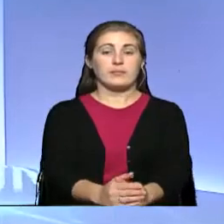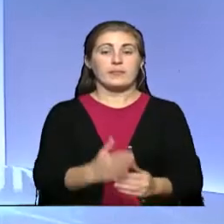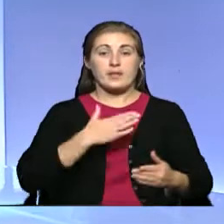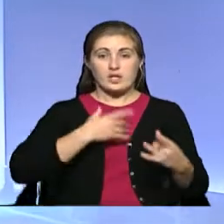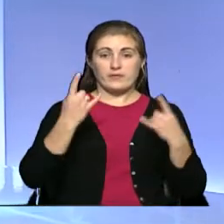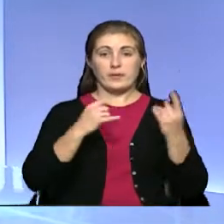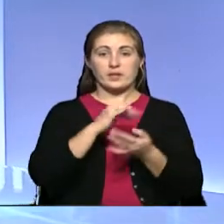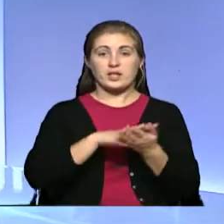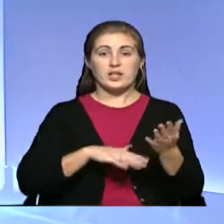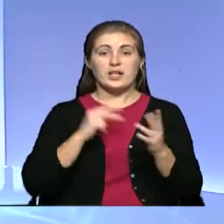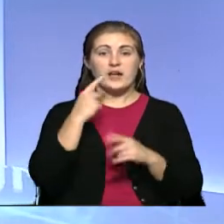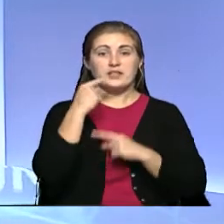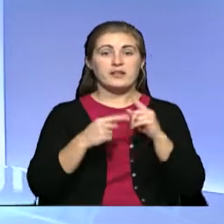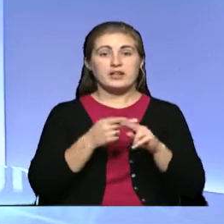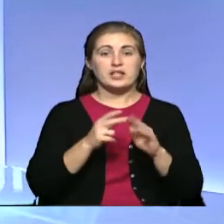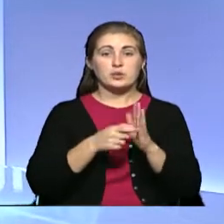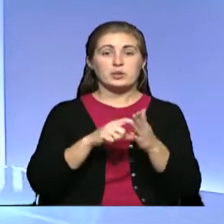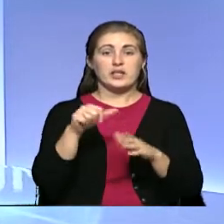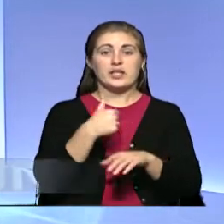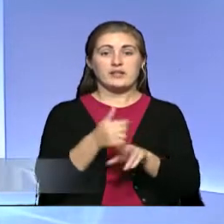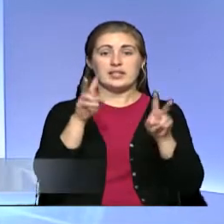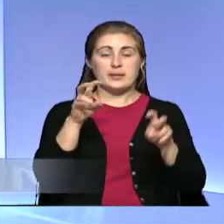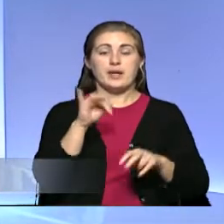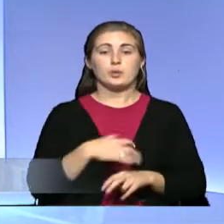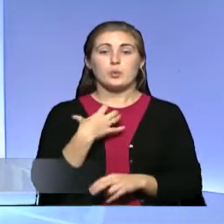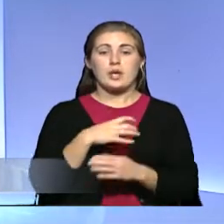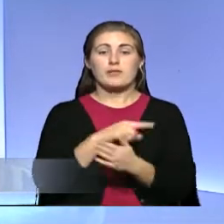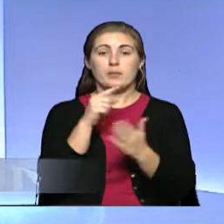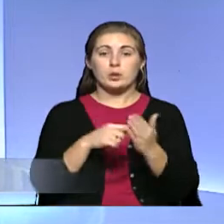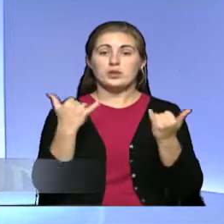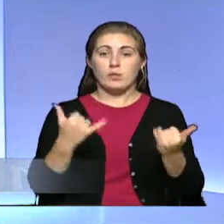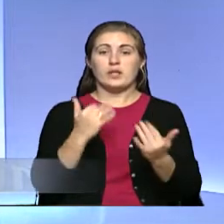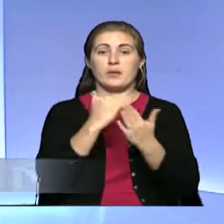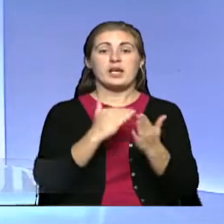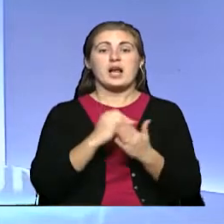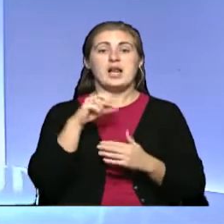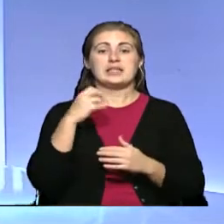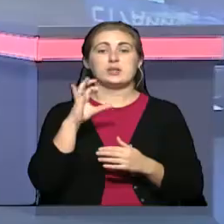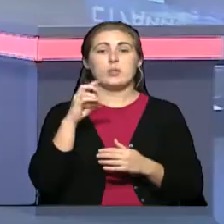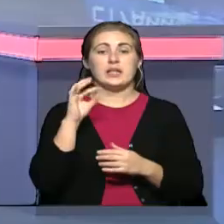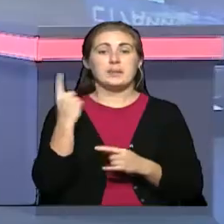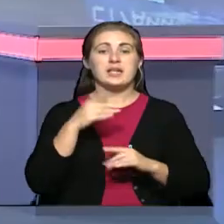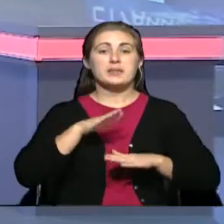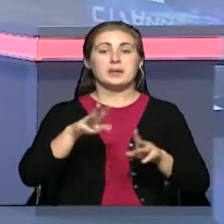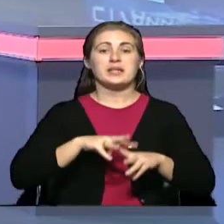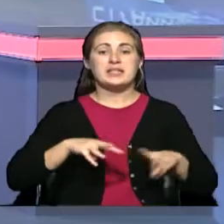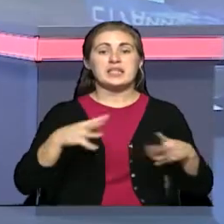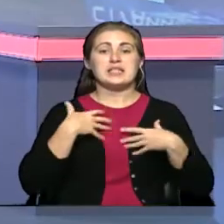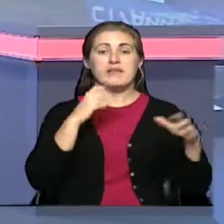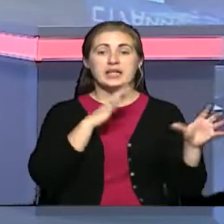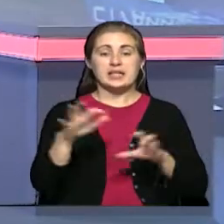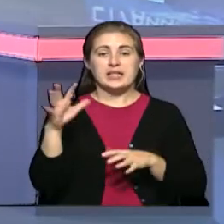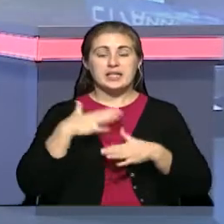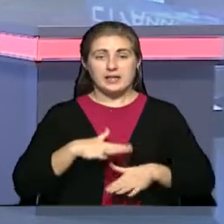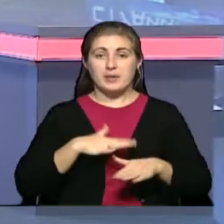Наш эфир продолжается. Как всегда в этой студии, главные темы и актуальные вопросы. Сегодня в программе Алексей Слободяник, первый заместитель министра здравоохранения